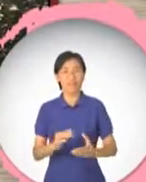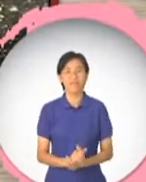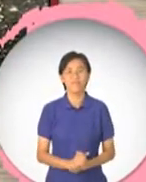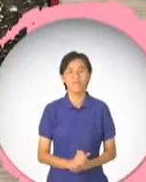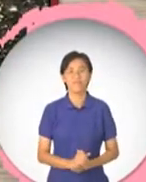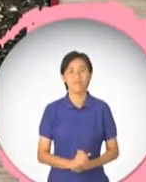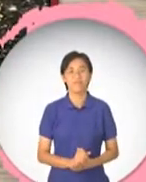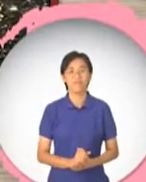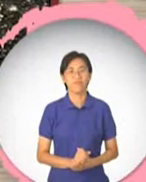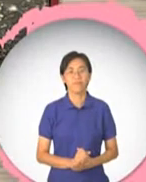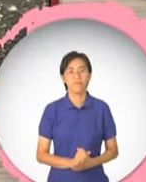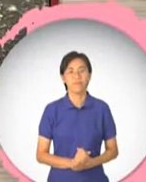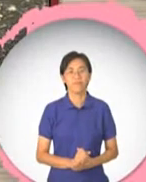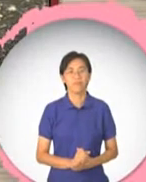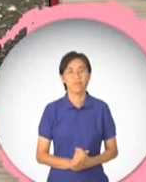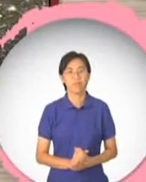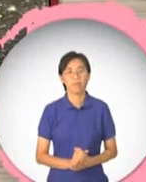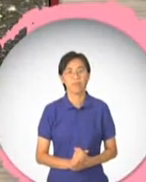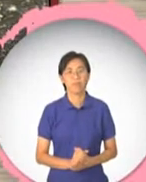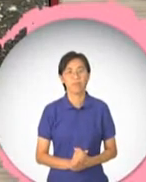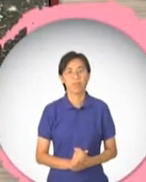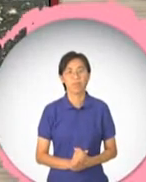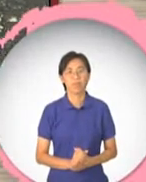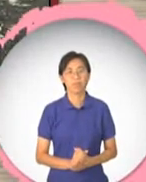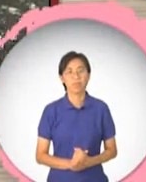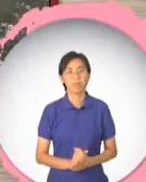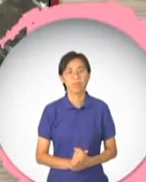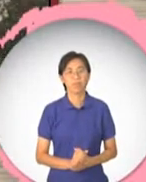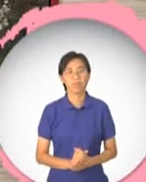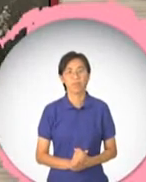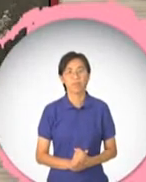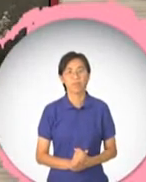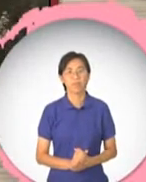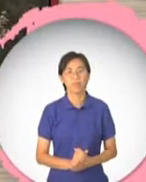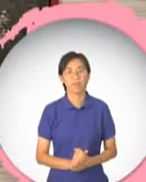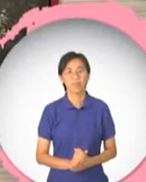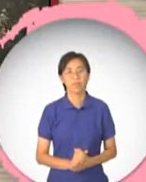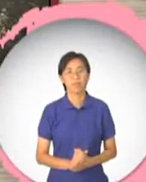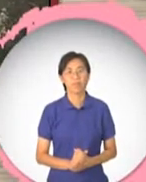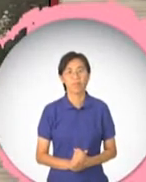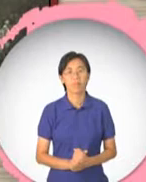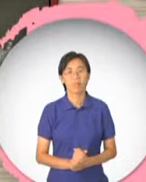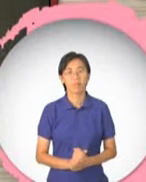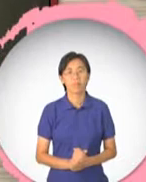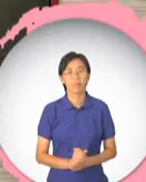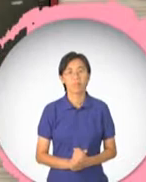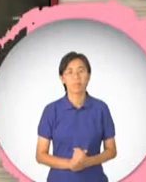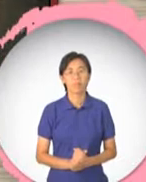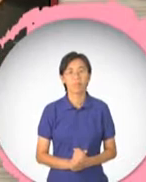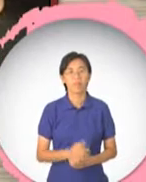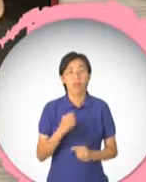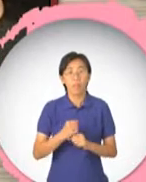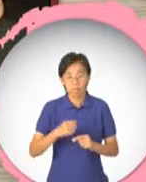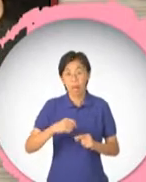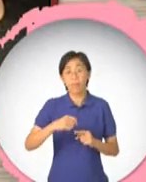ตัวเวลาเราพันนะคะมันจะสวยกว่า เมื่อกี้ผมทำแล้วมันยุหดตัวลงไปคือใช้แป้งนวลเยอะไป ถ้าใช้แป้ง